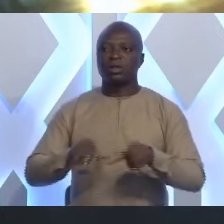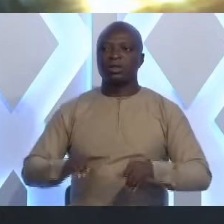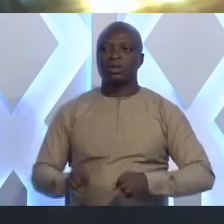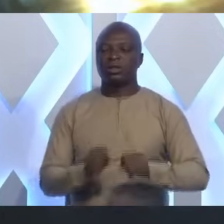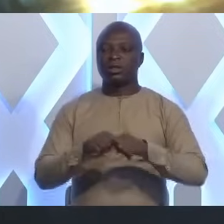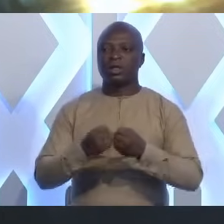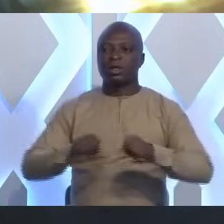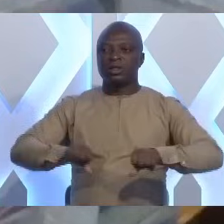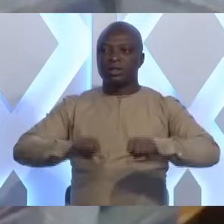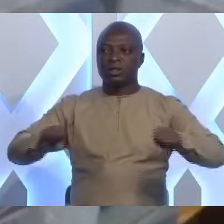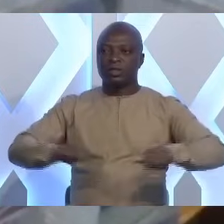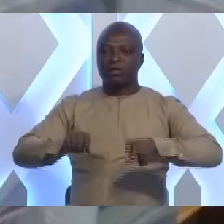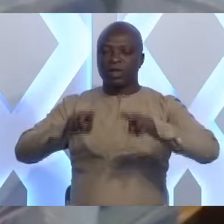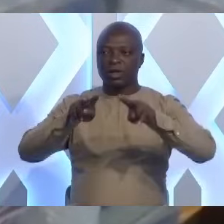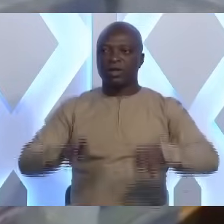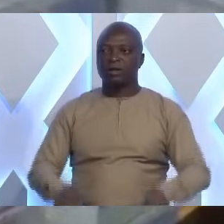Aloy.